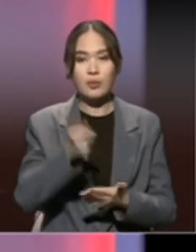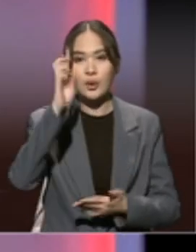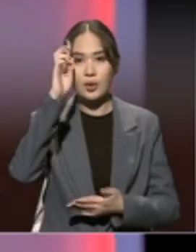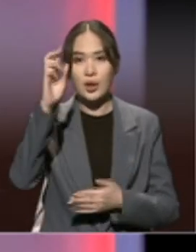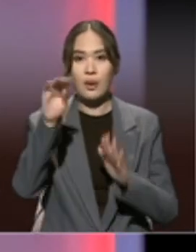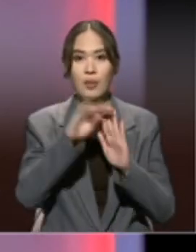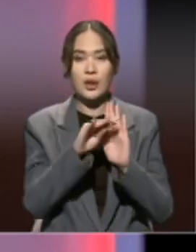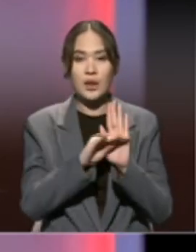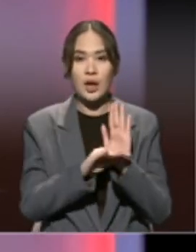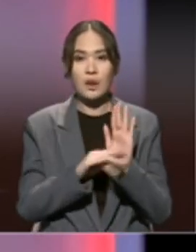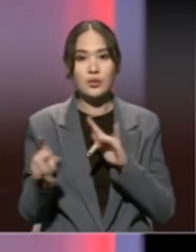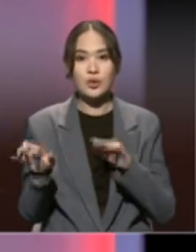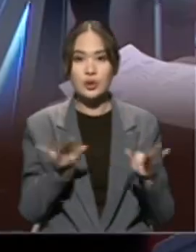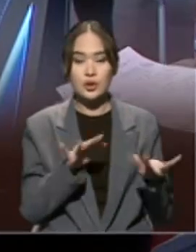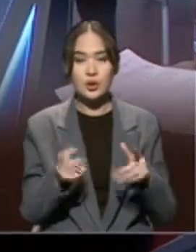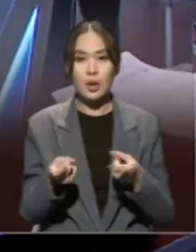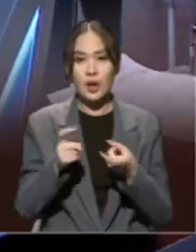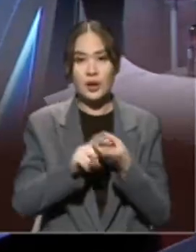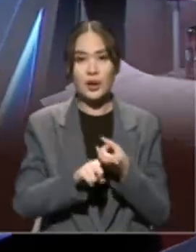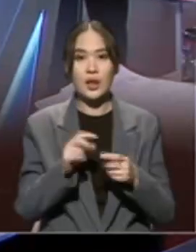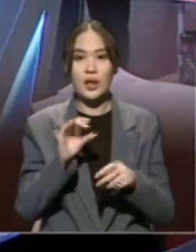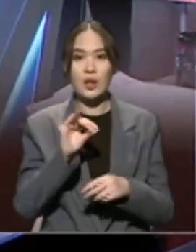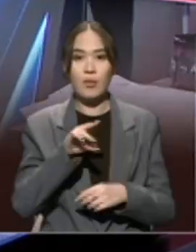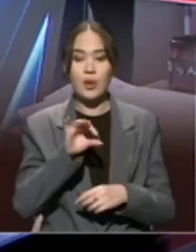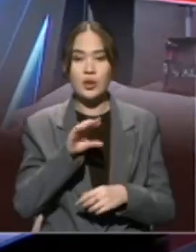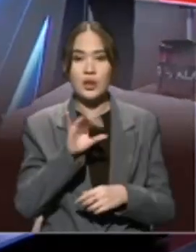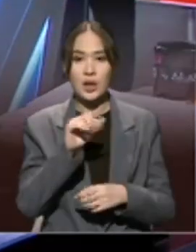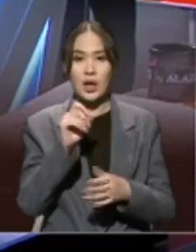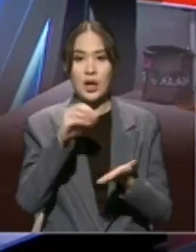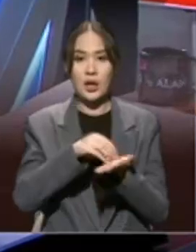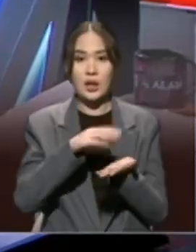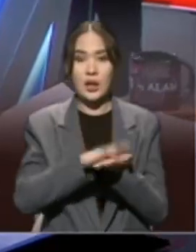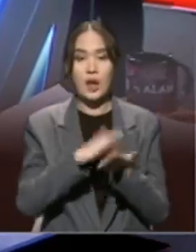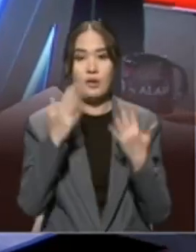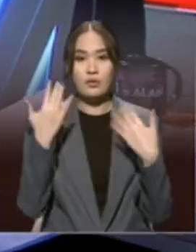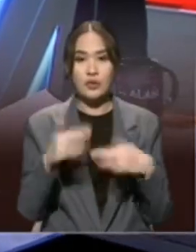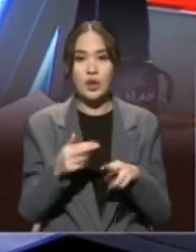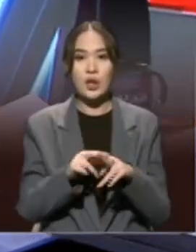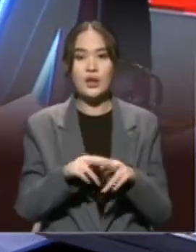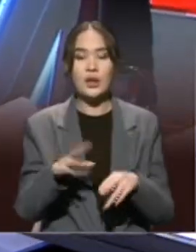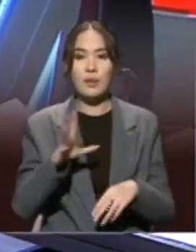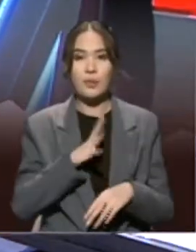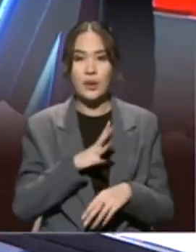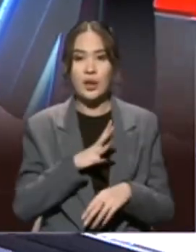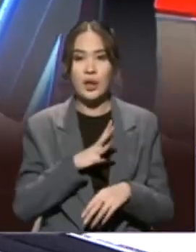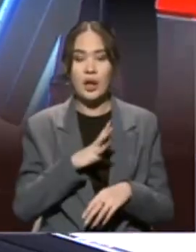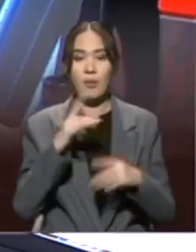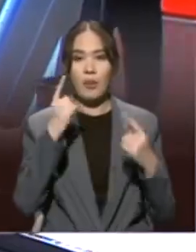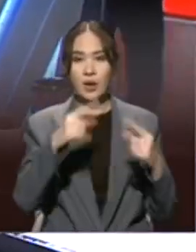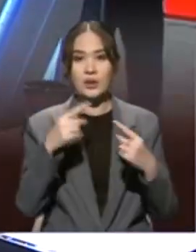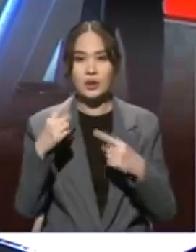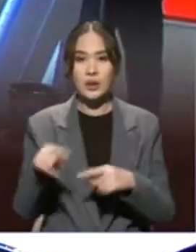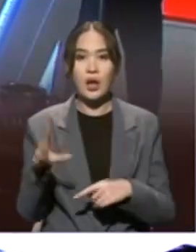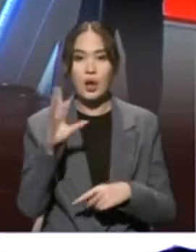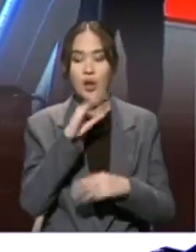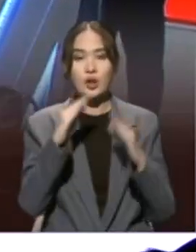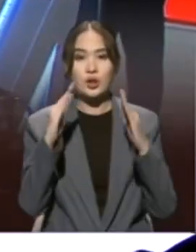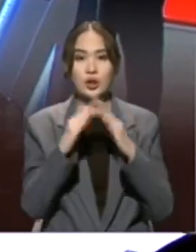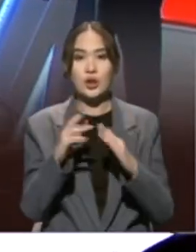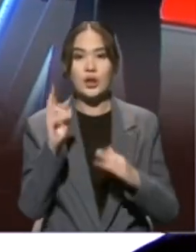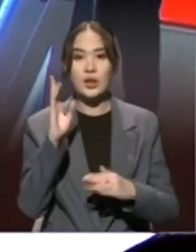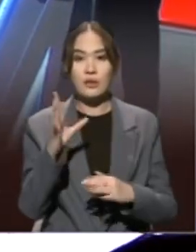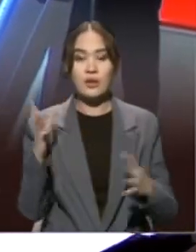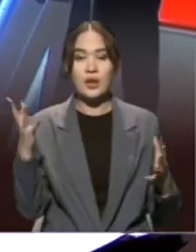мемлекеттің бағдарламасына жүгіну арқылы ипотекаға рәсімдейді, ал мүмкіндік келмейтіндер әйтеуір ол жалғалу деген сәт басқаға кете береді. Яғни үйдің бағасын